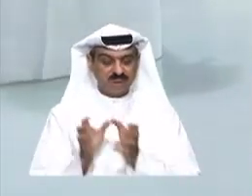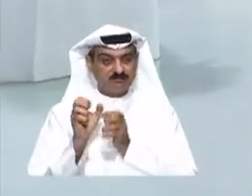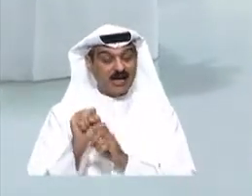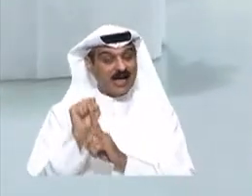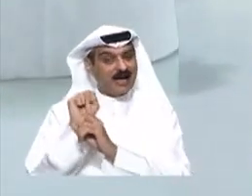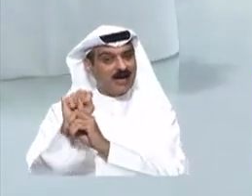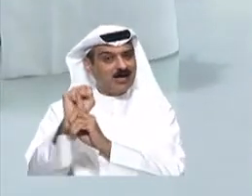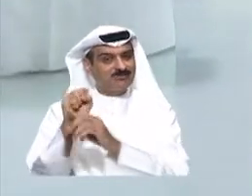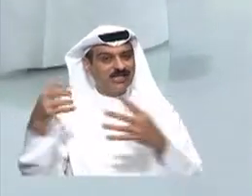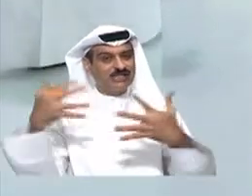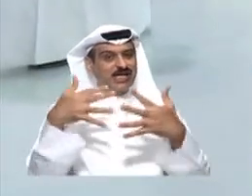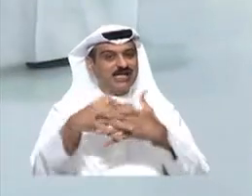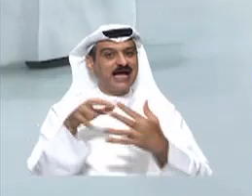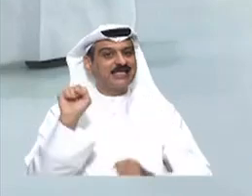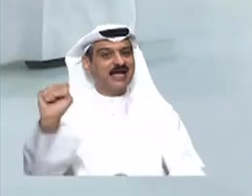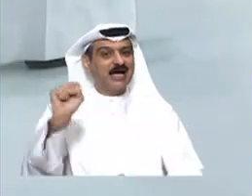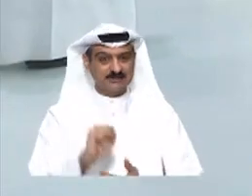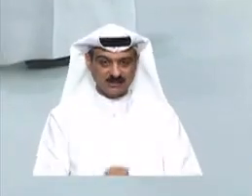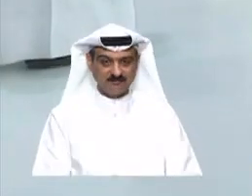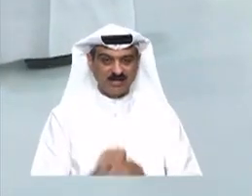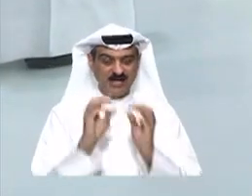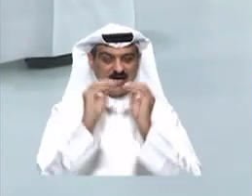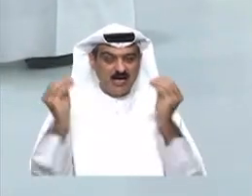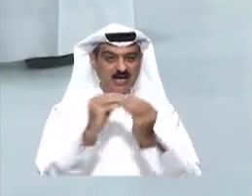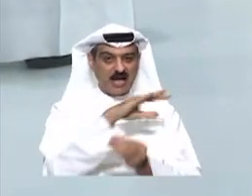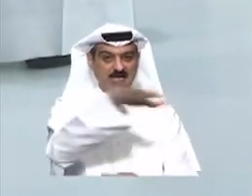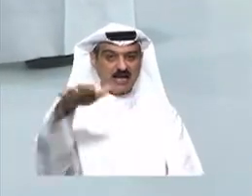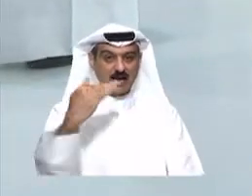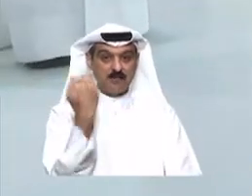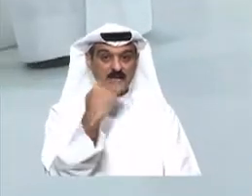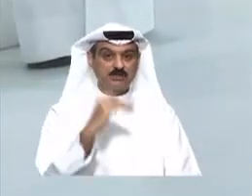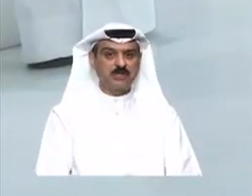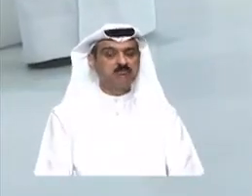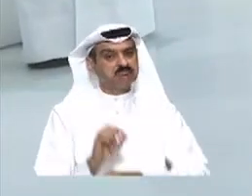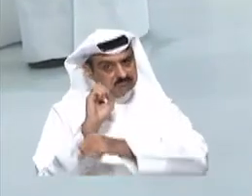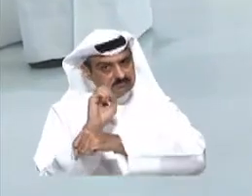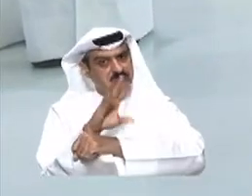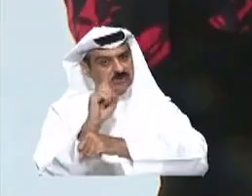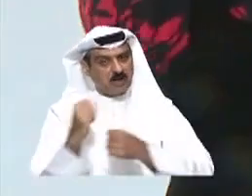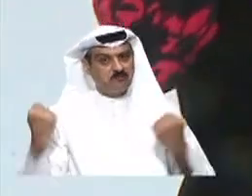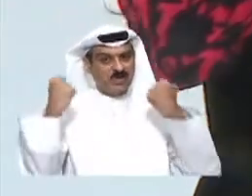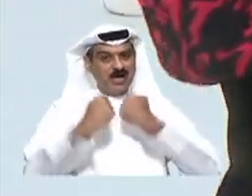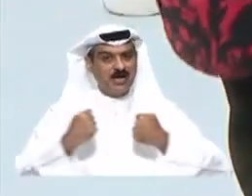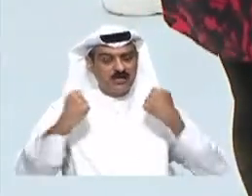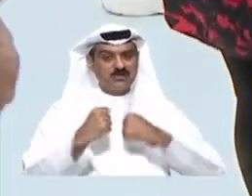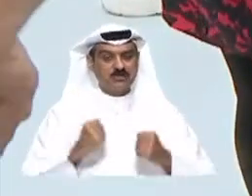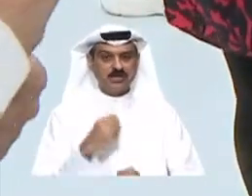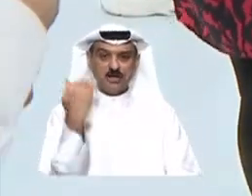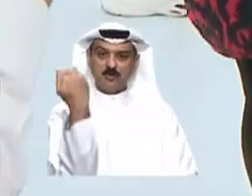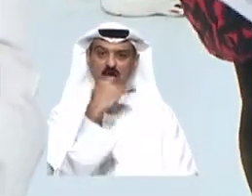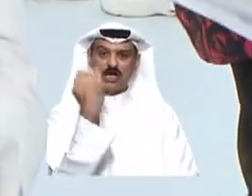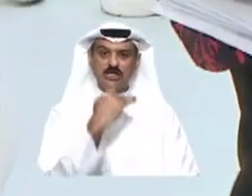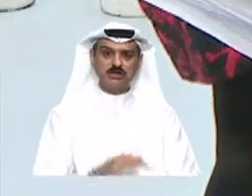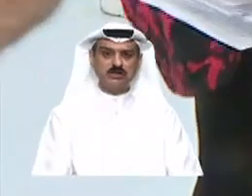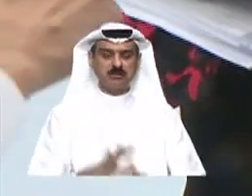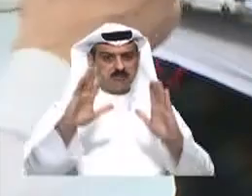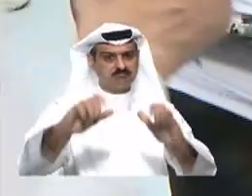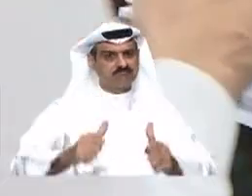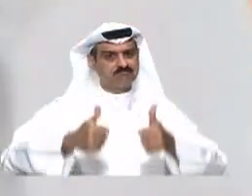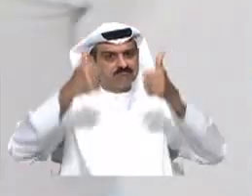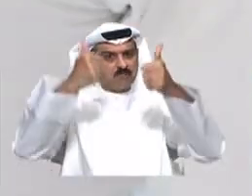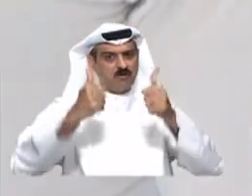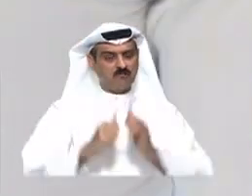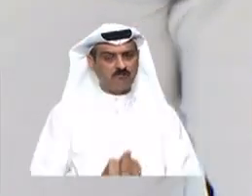الخاص، حيث تحرص الهيئة العامة للشباب على تدريب وتأهيل الكوادر الوطنية ليكونوا على مستوى